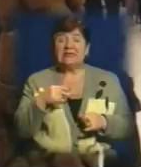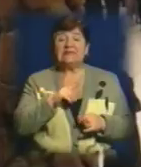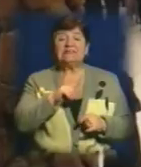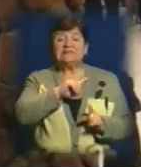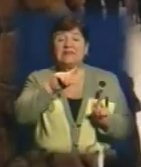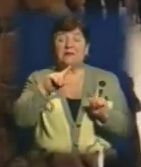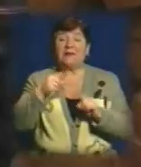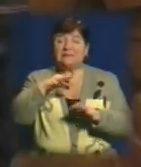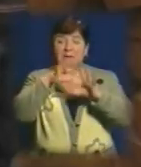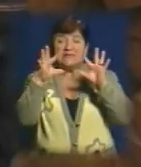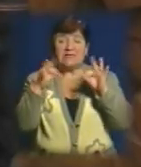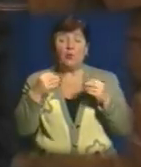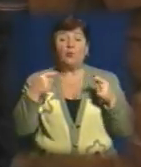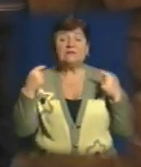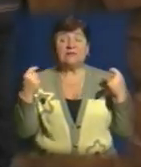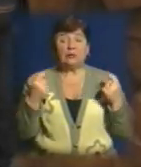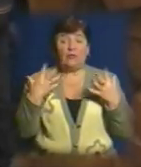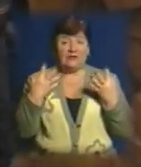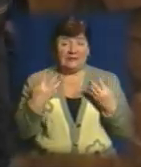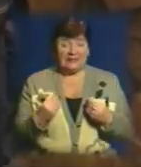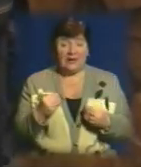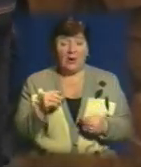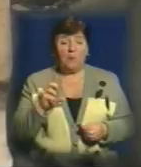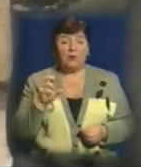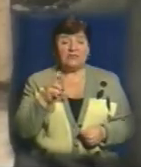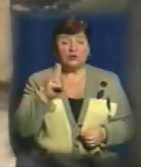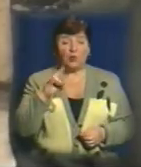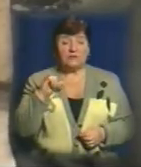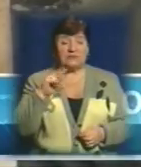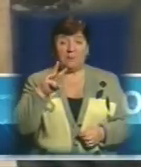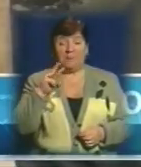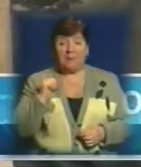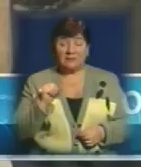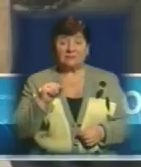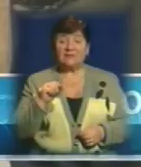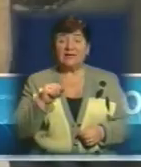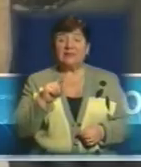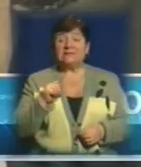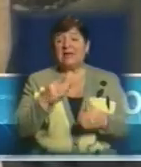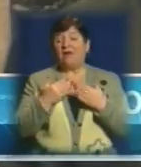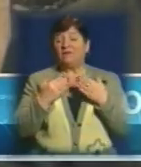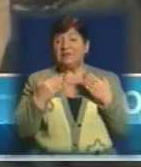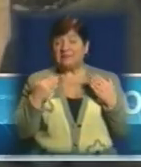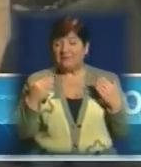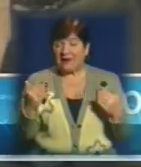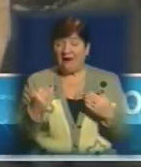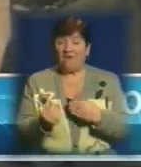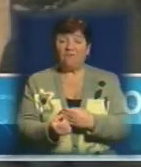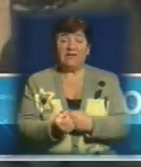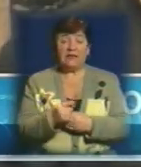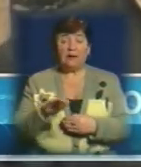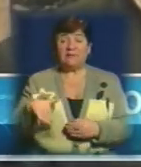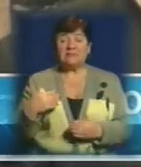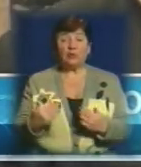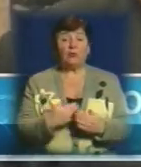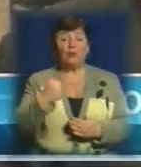закарпатців мистецтвом у святкові дні, каже організатор Борис Кузьма. Ідея проведення цієї виставки виникла у мене зразу після